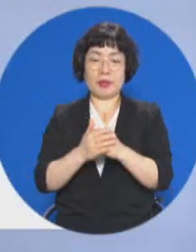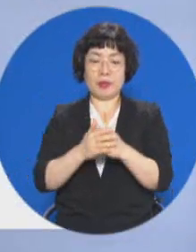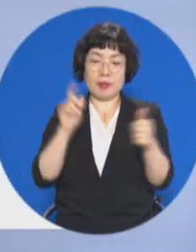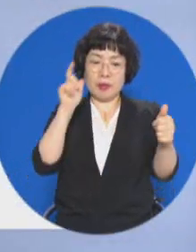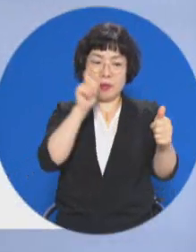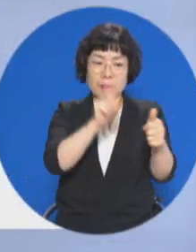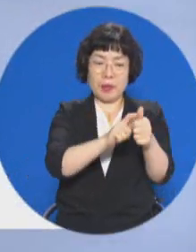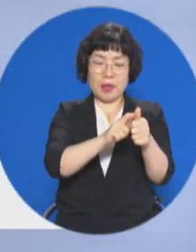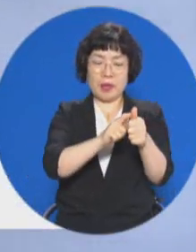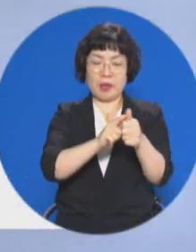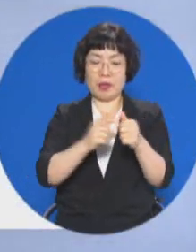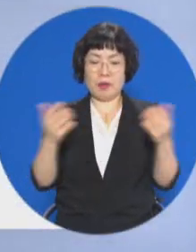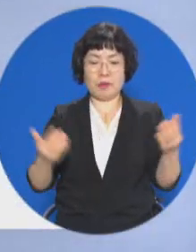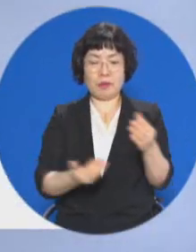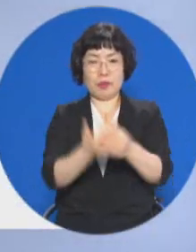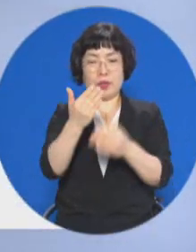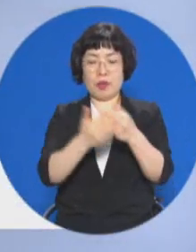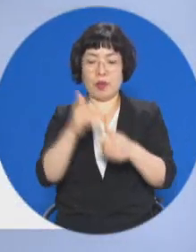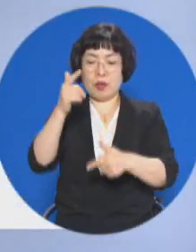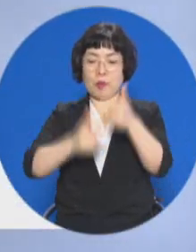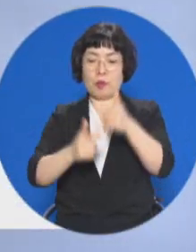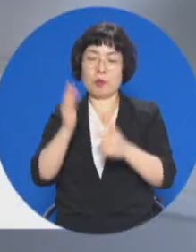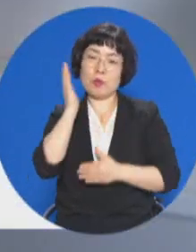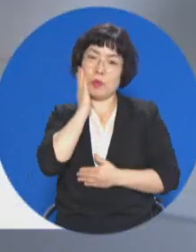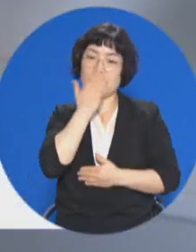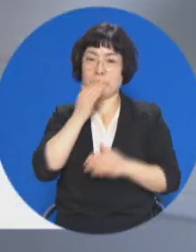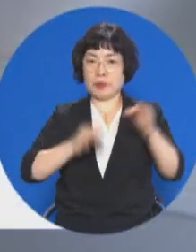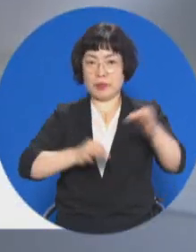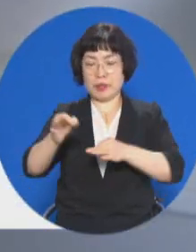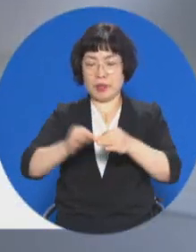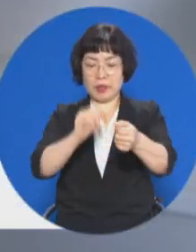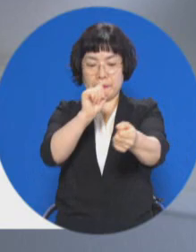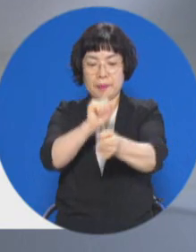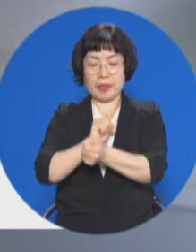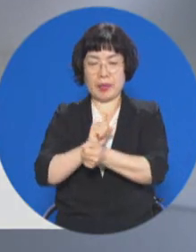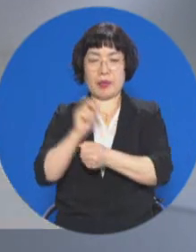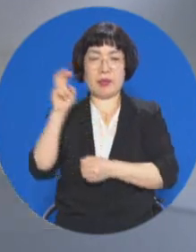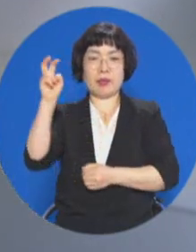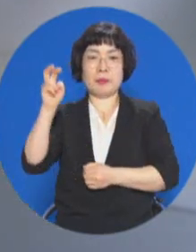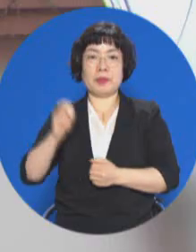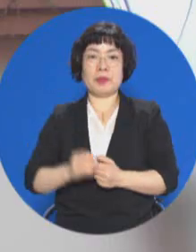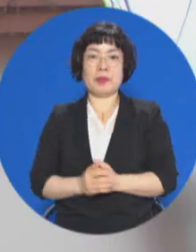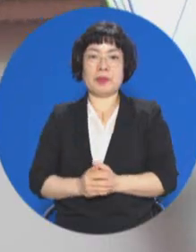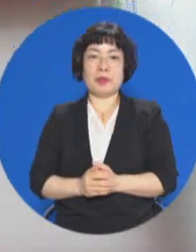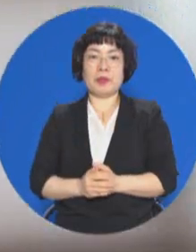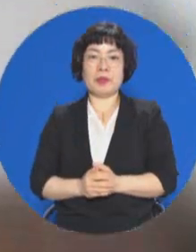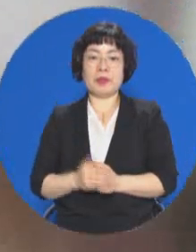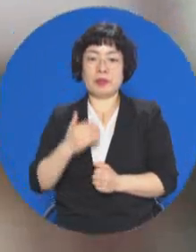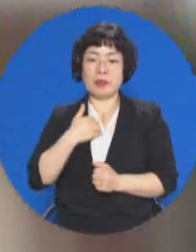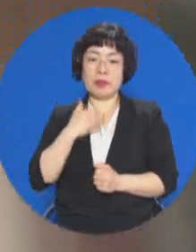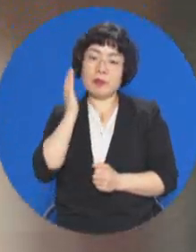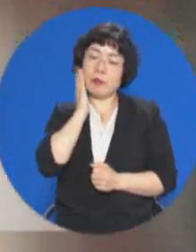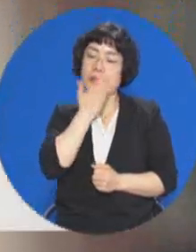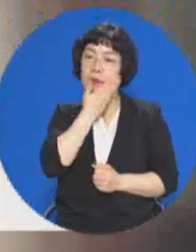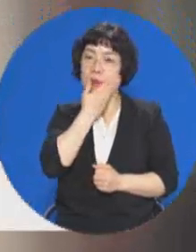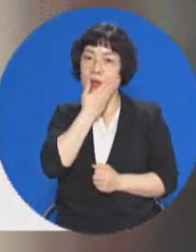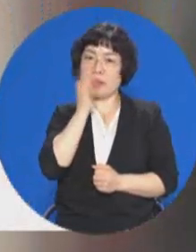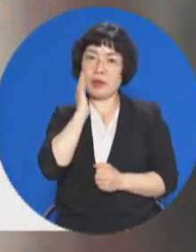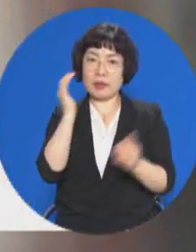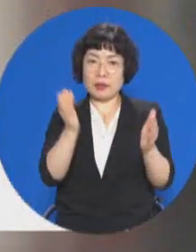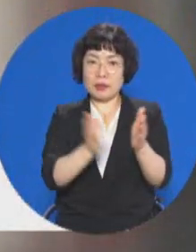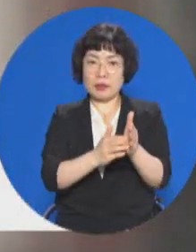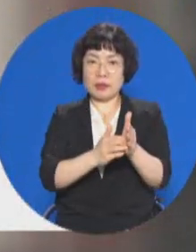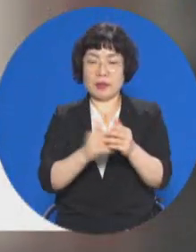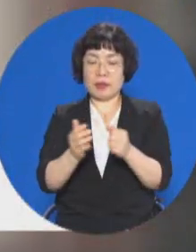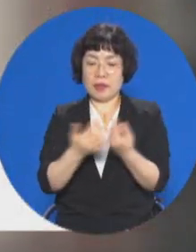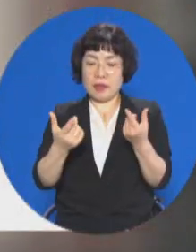확진자가 잇따랐던 목포의 화장품 방문 판매업소에서 감염된 것으로 추정됩니다. 가서 이제 화장품을 바르고 했는데